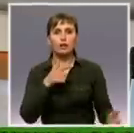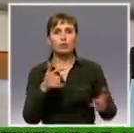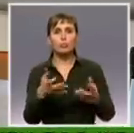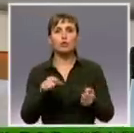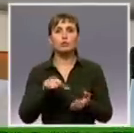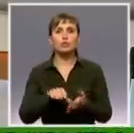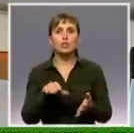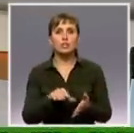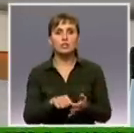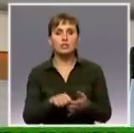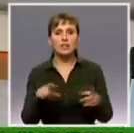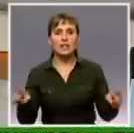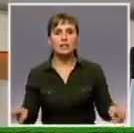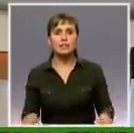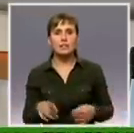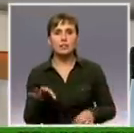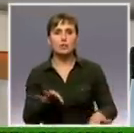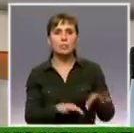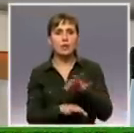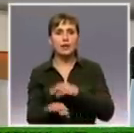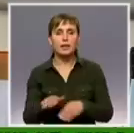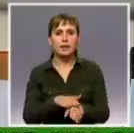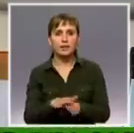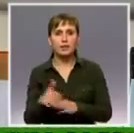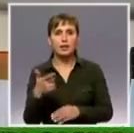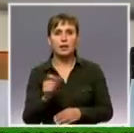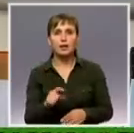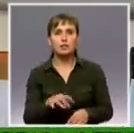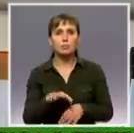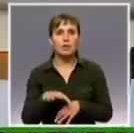Казахстан готов принять участие в реализации проекта газопровода